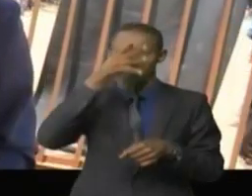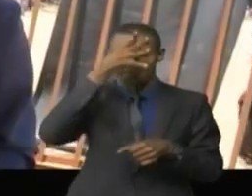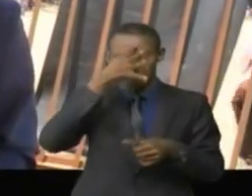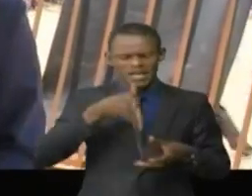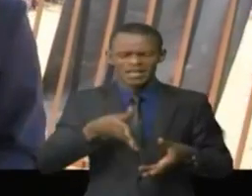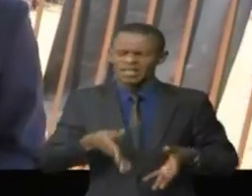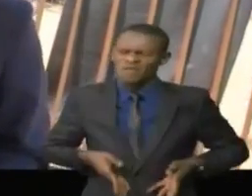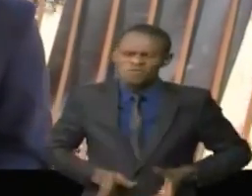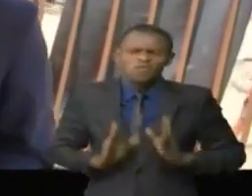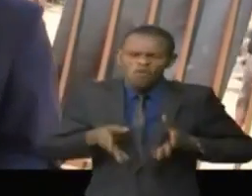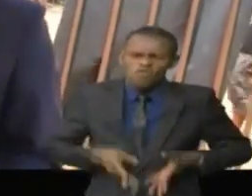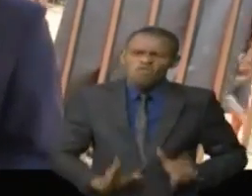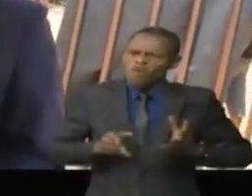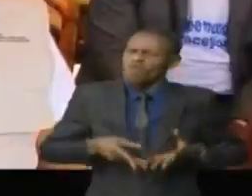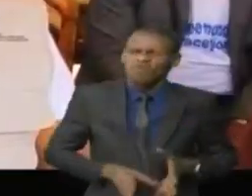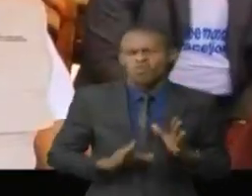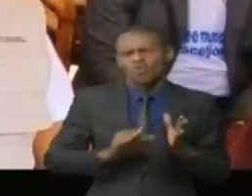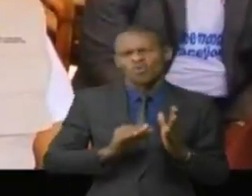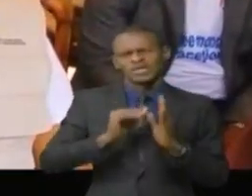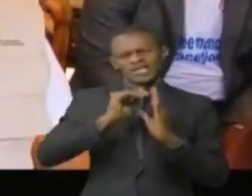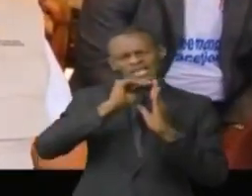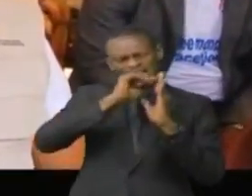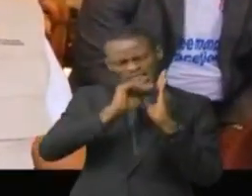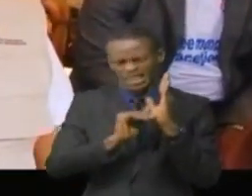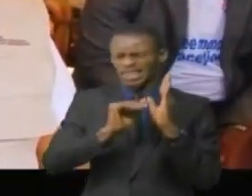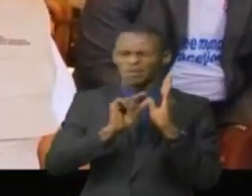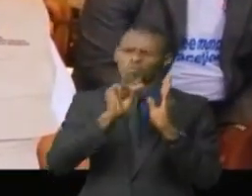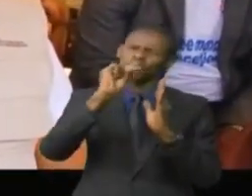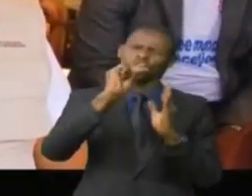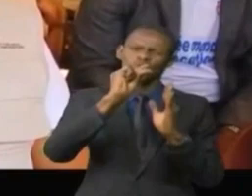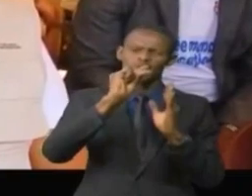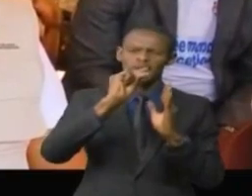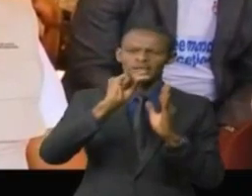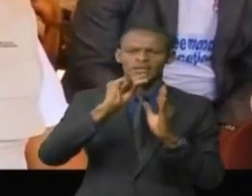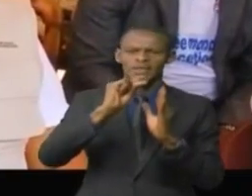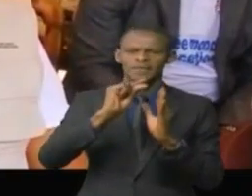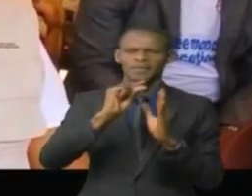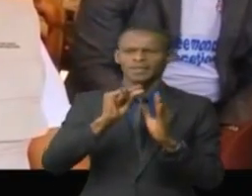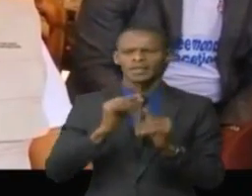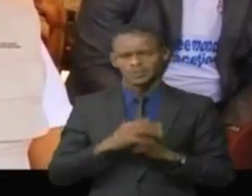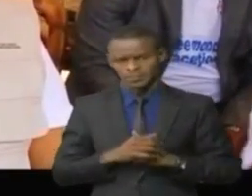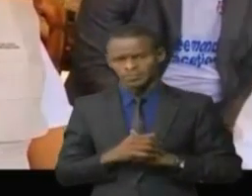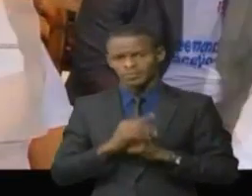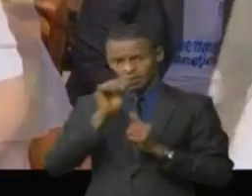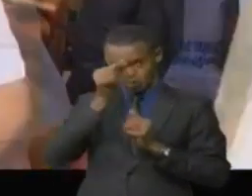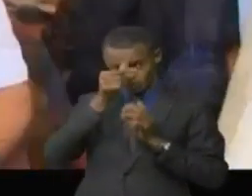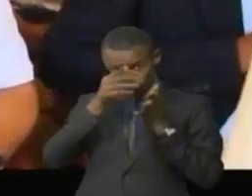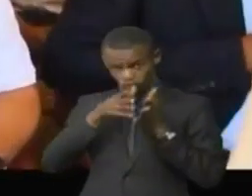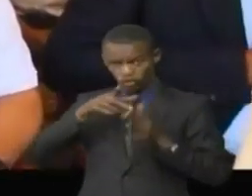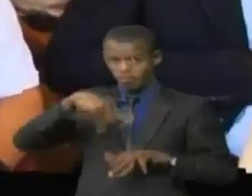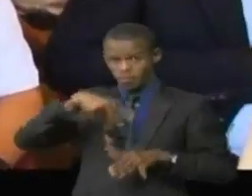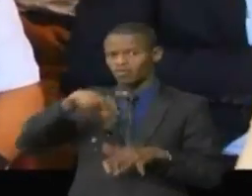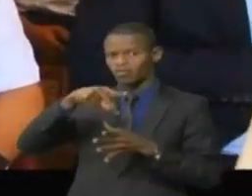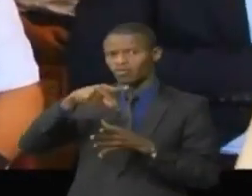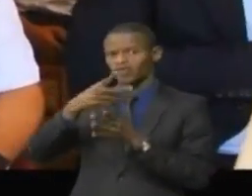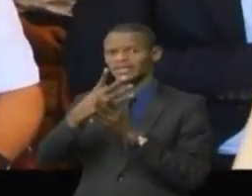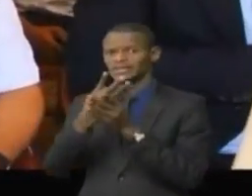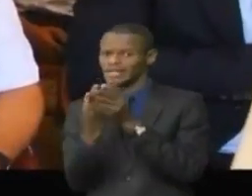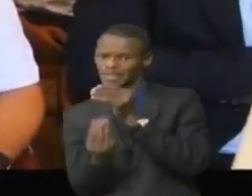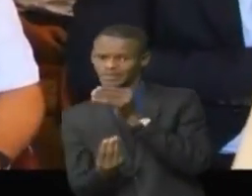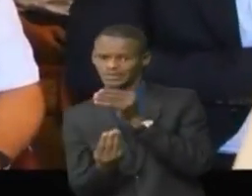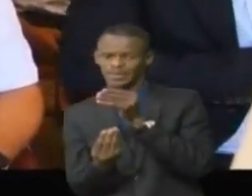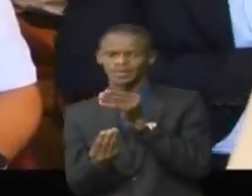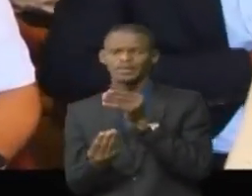contraceptive moderne de 19%. En sa qualité de la représentante personnelle du gouverneur de province, Denise Zouka,